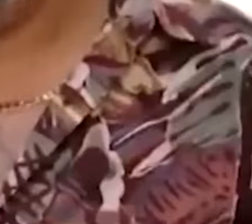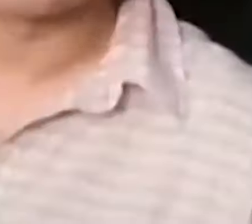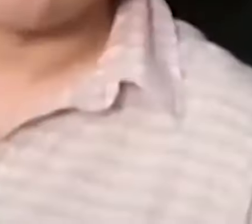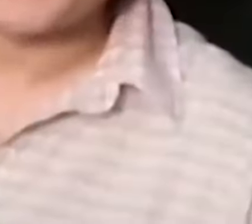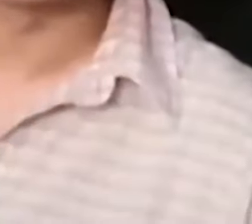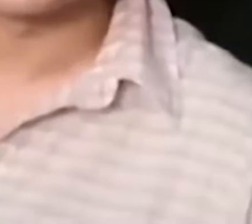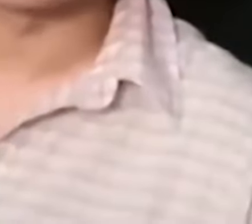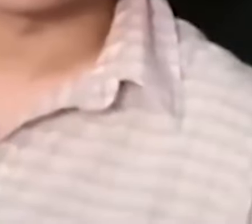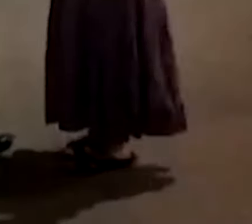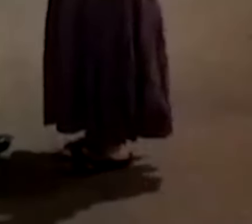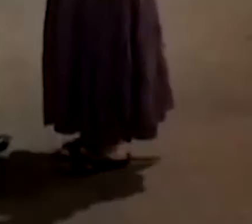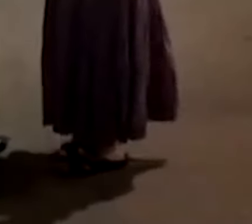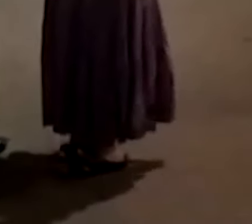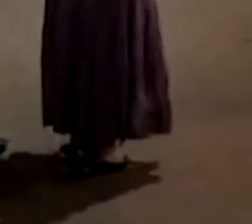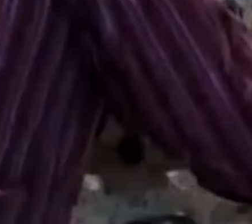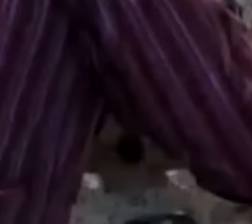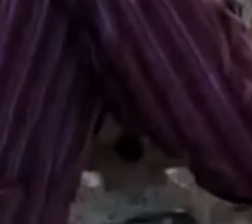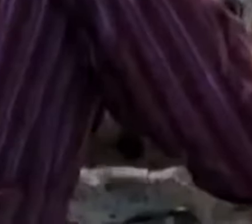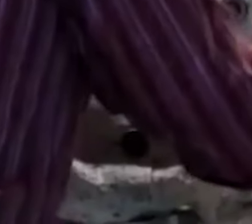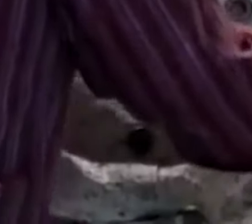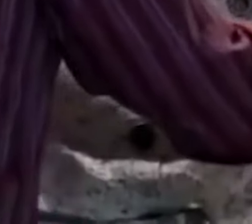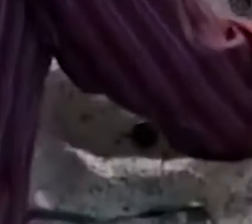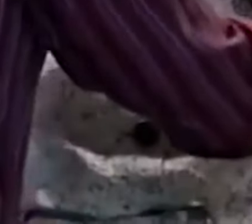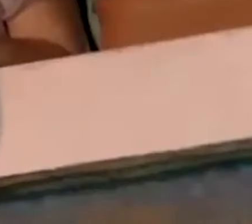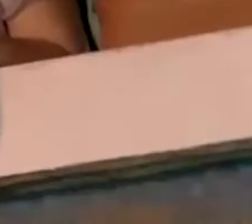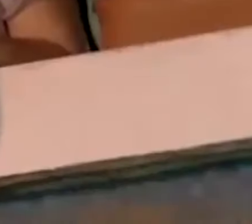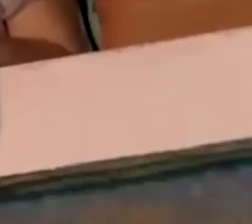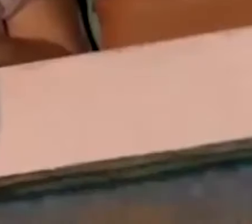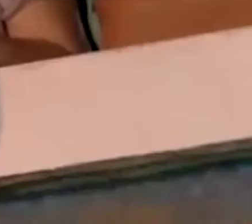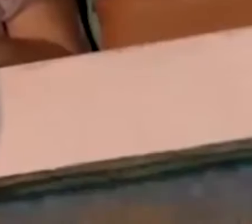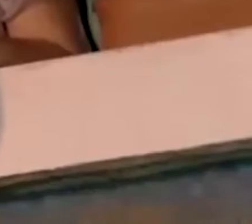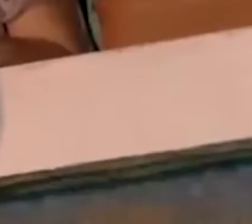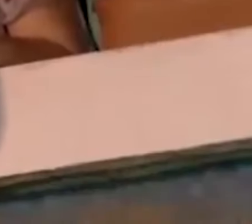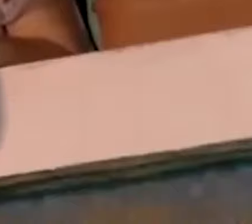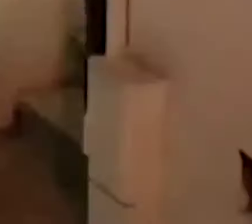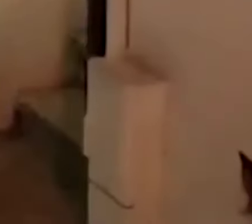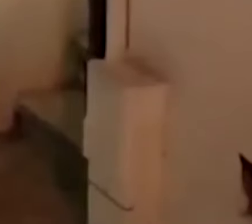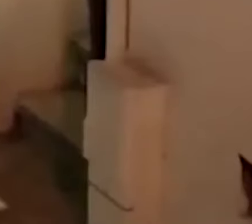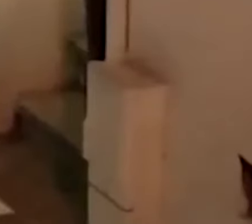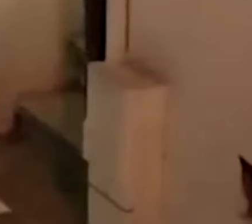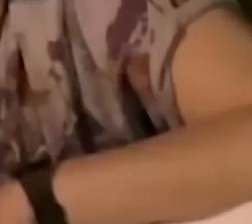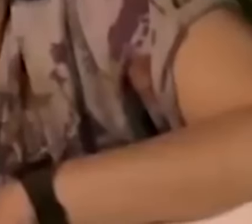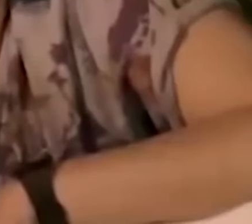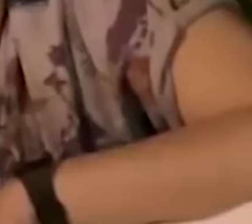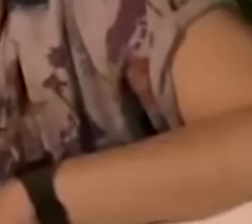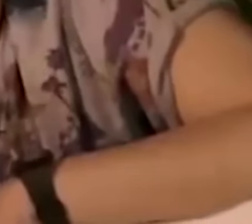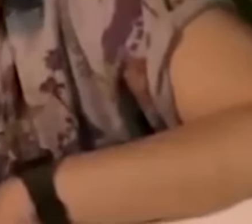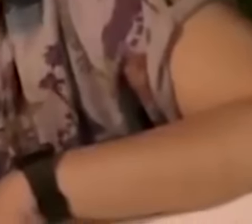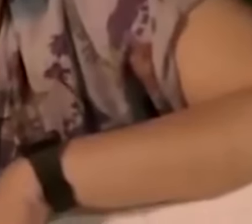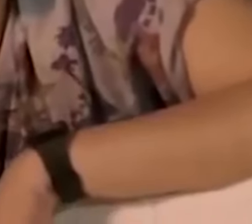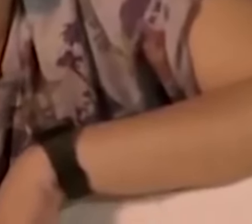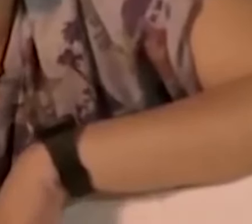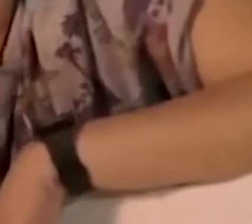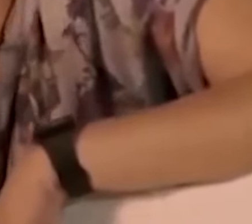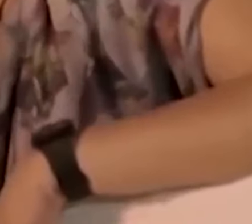güzel geri dönüş şey, işte bundan sonra film yapabilmem olur zaten. Hani televizyondan beni kurtarır. Hedefim oradan. Televizyondan